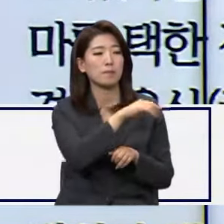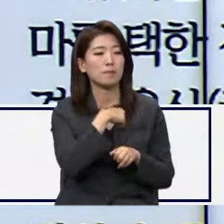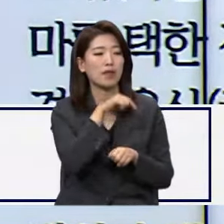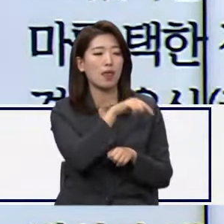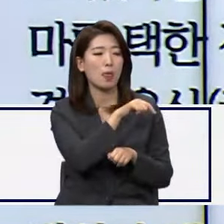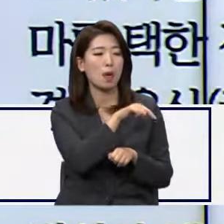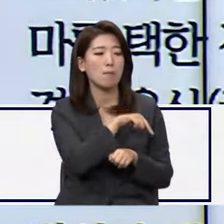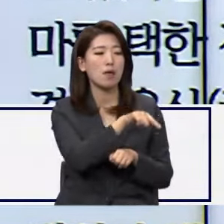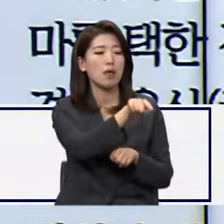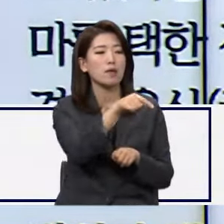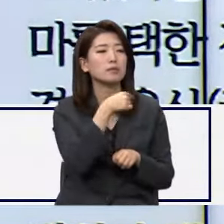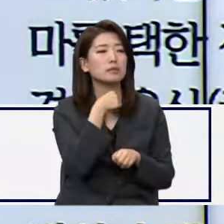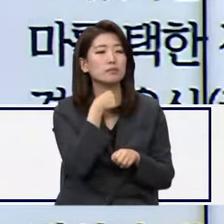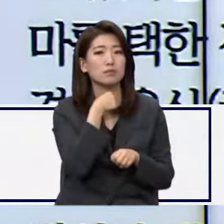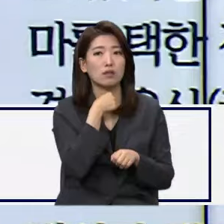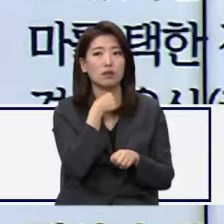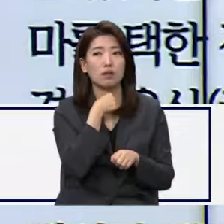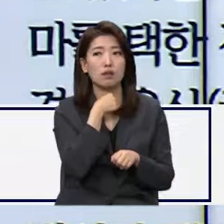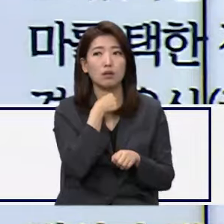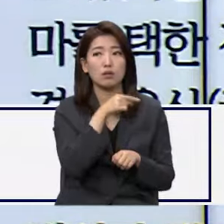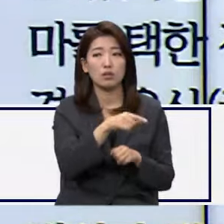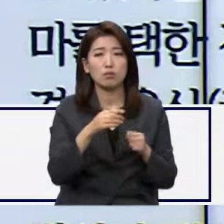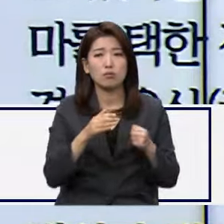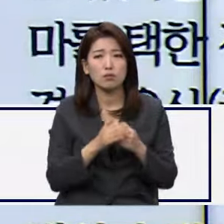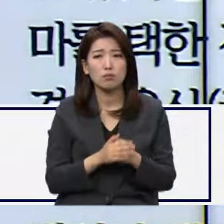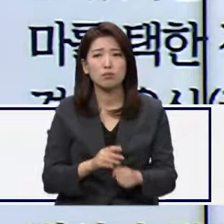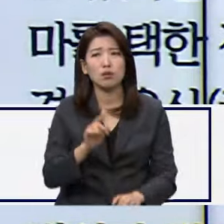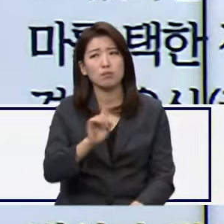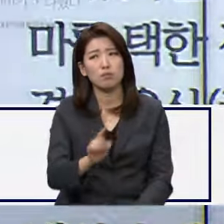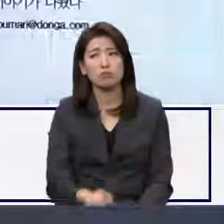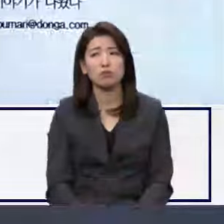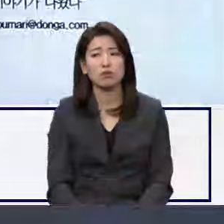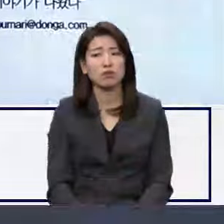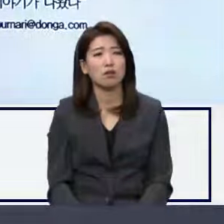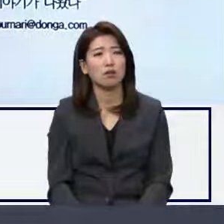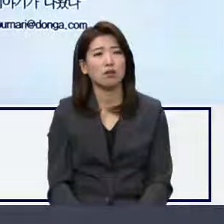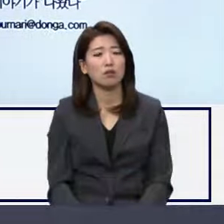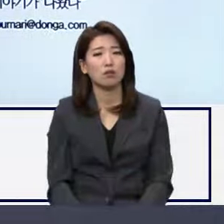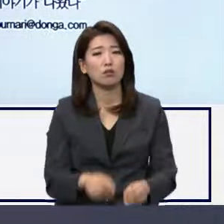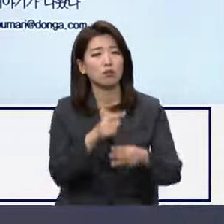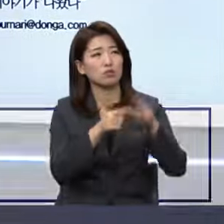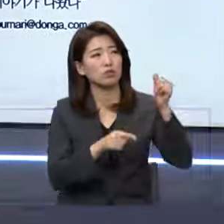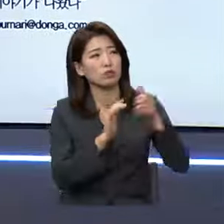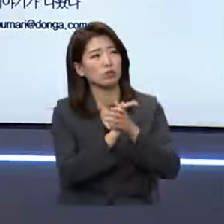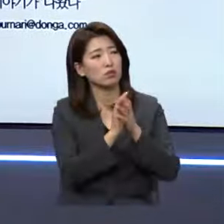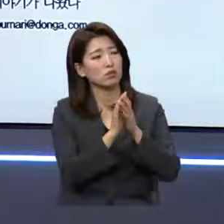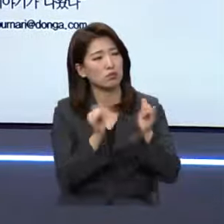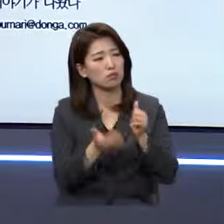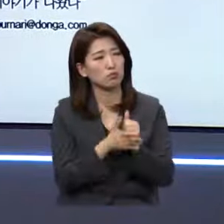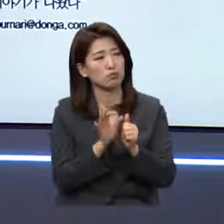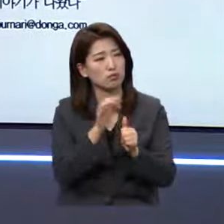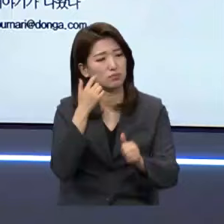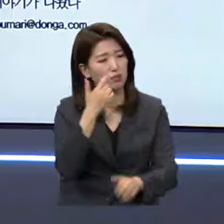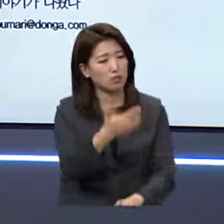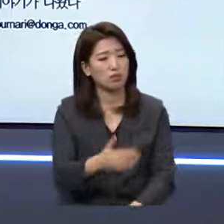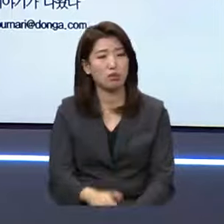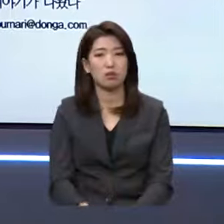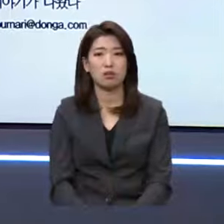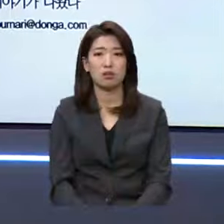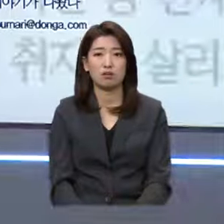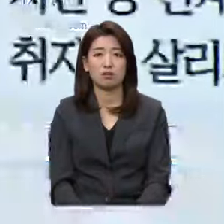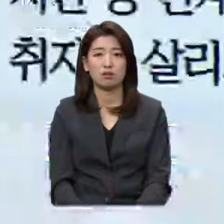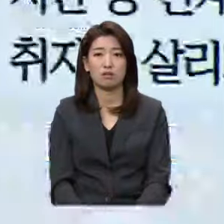하면서 격론이 있었다는 건데요 여기까지 좀 맞아 읽고 얘기로 좀 넘어가 보겠습니다 여권 핵심관계자 에 따르면 회의장